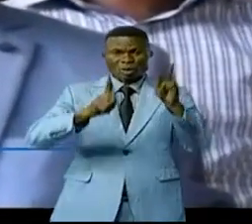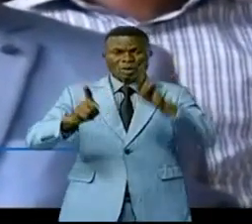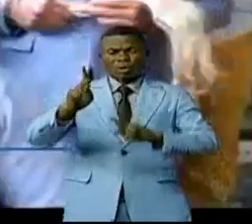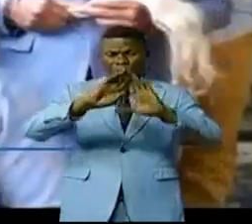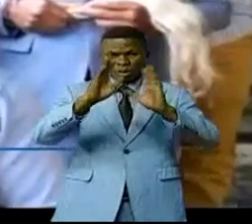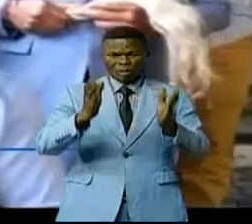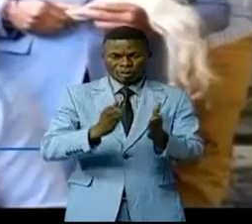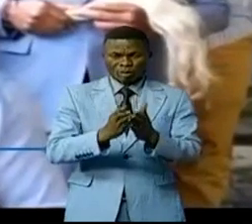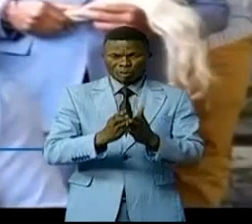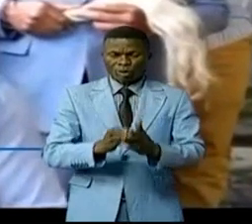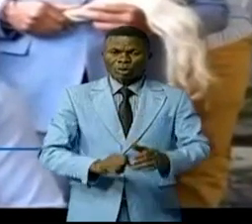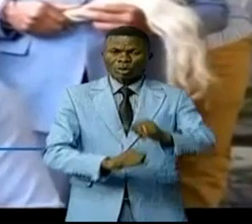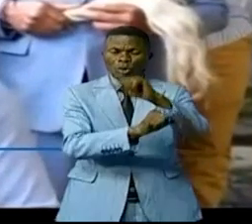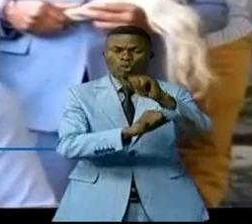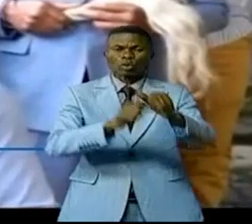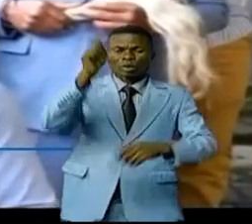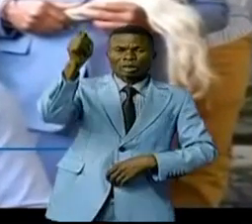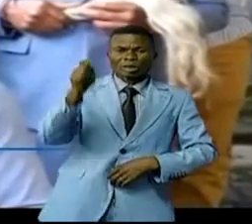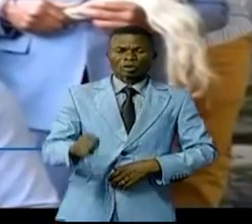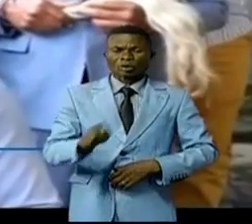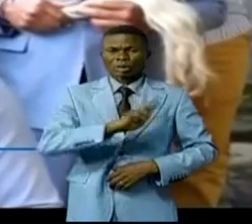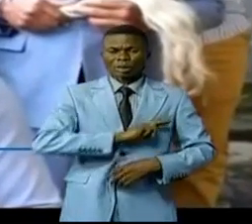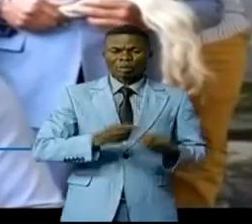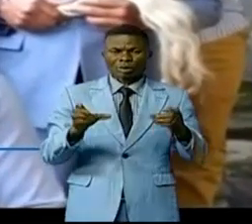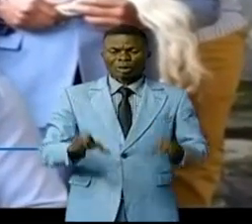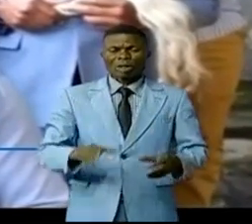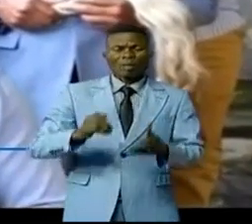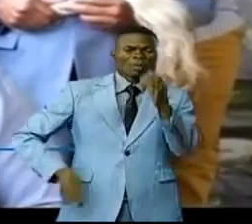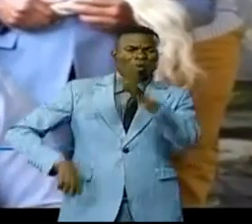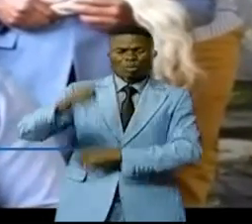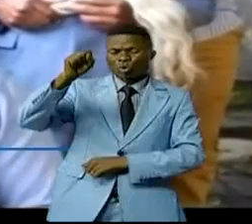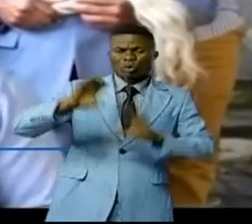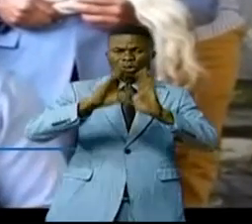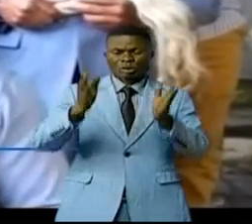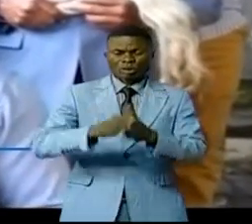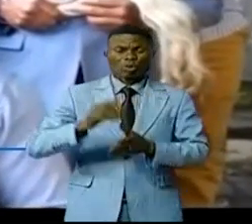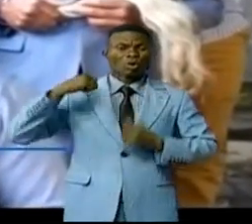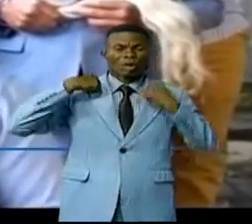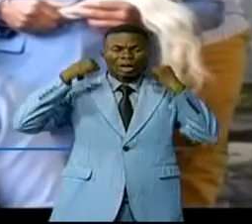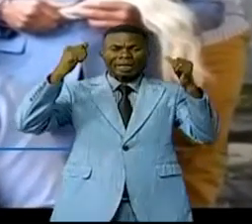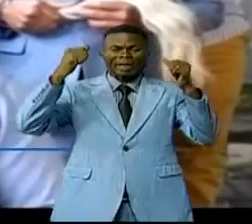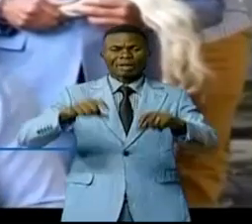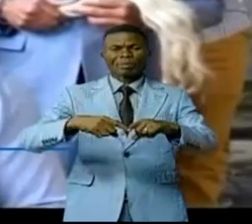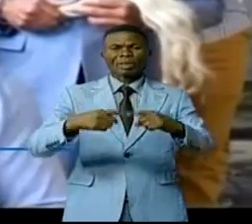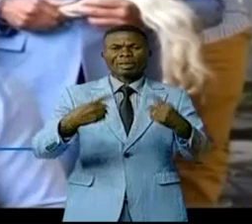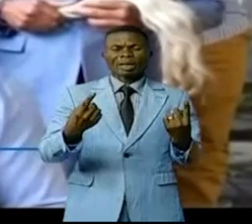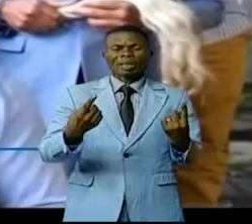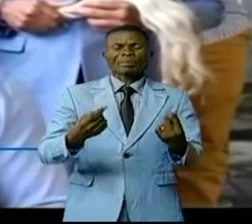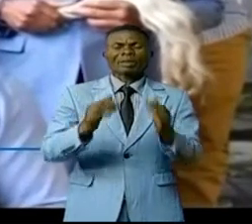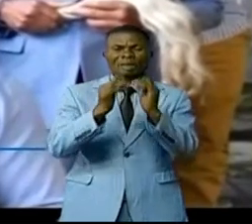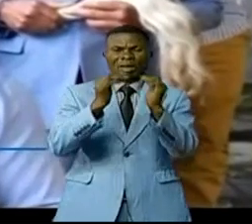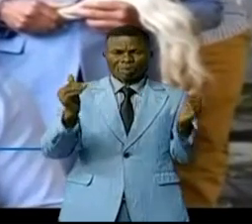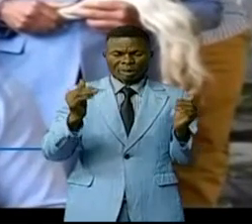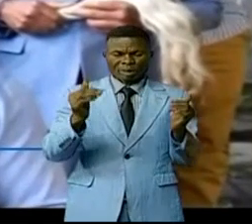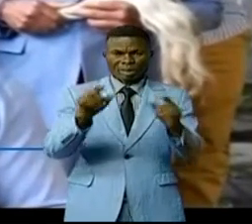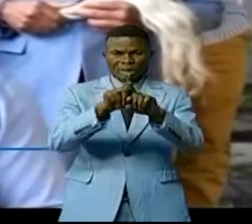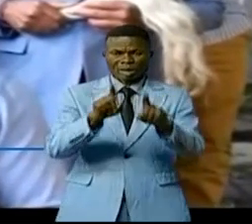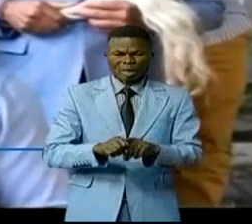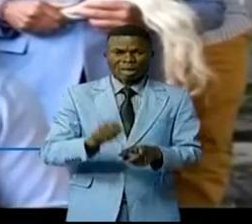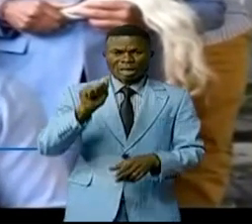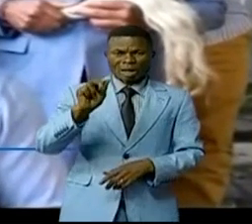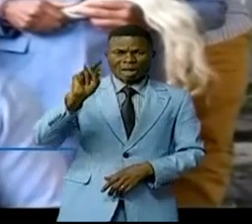ranger derrière nos forces armées de la République pour mettre hors d'état de nuire les ennemis de la paix. Enfin,